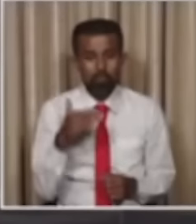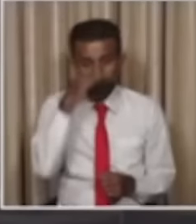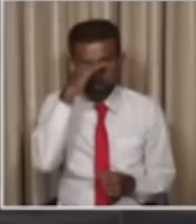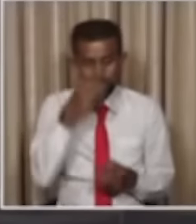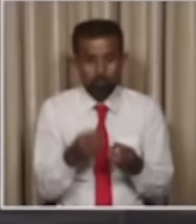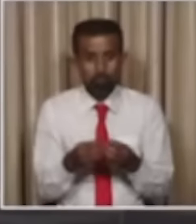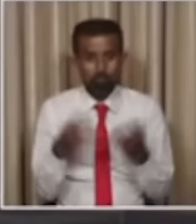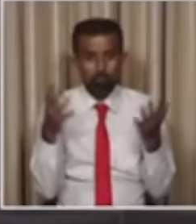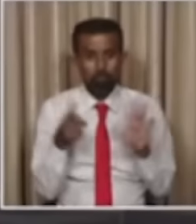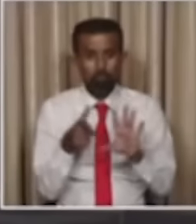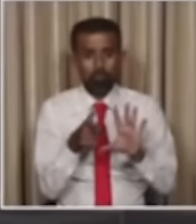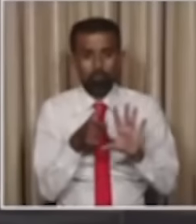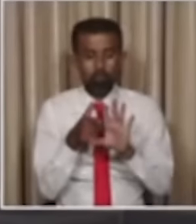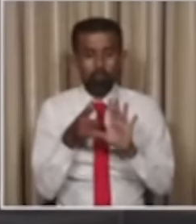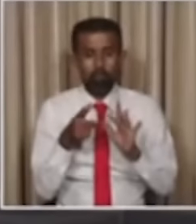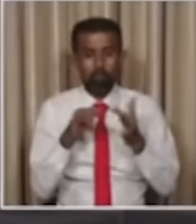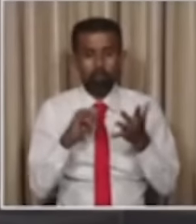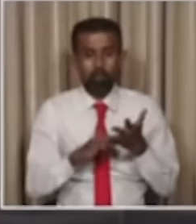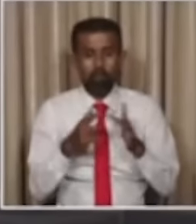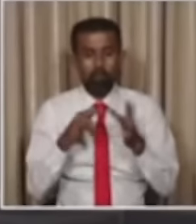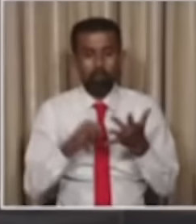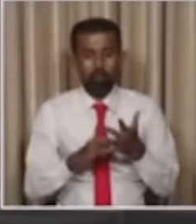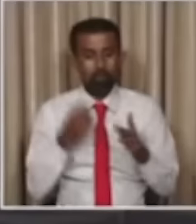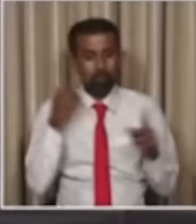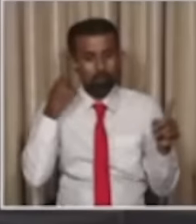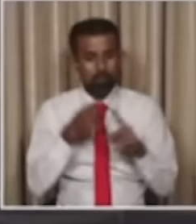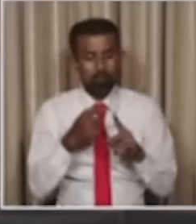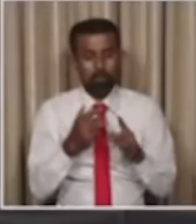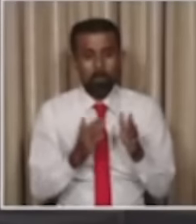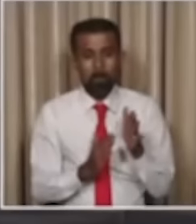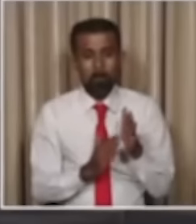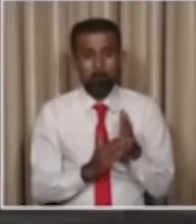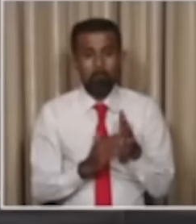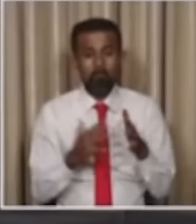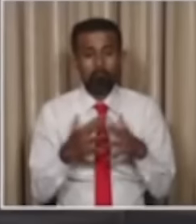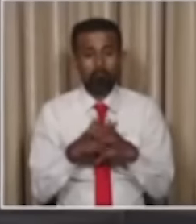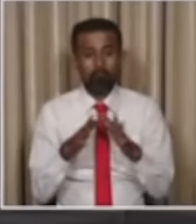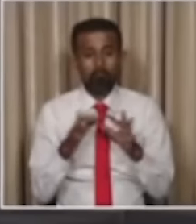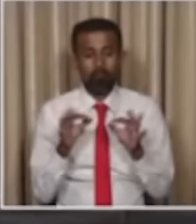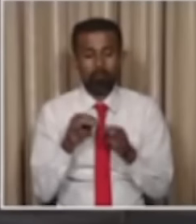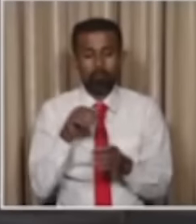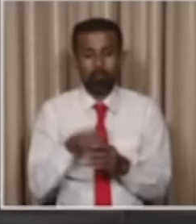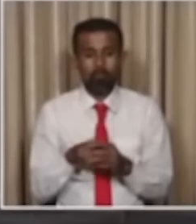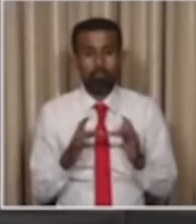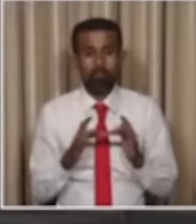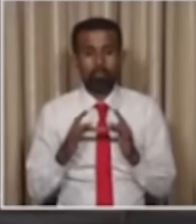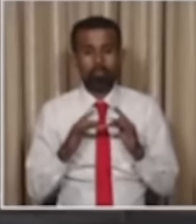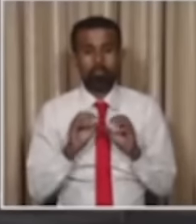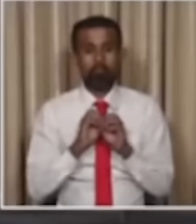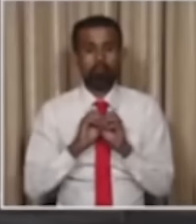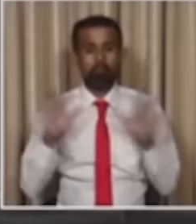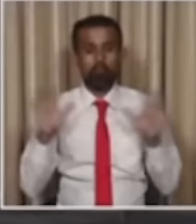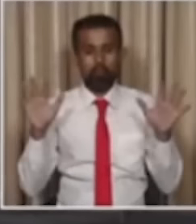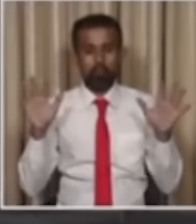අදාළව වීඩියෝ පටයක් IS සම්බන්ධිත සමාජ ජාලයක් කරා අන්තර්ජාලය වෙත නිකුත් කර